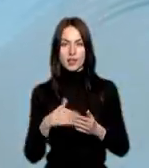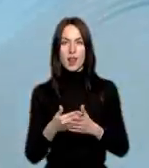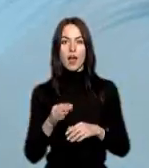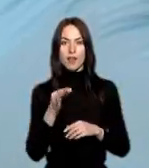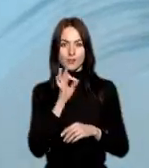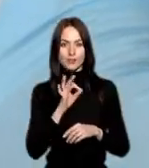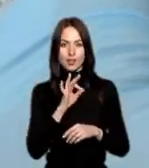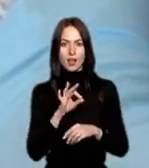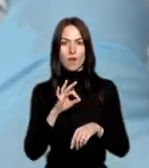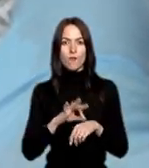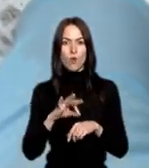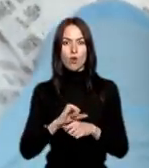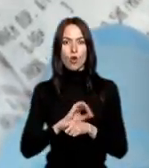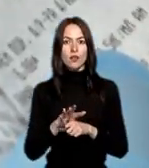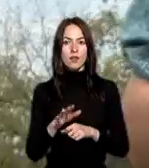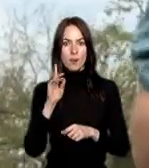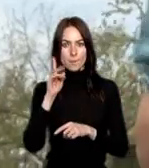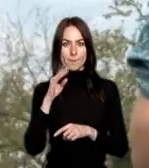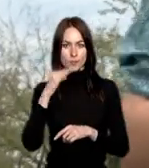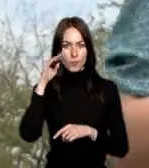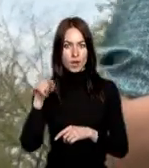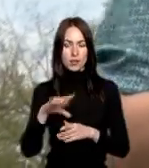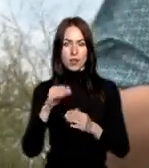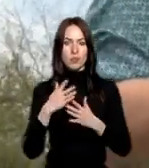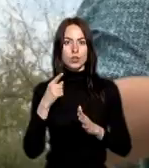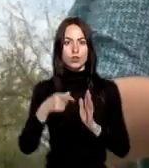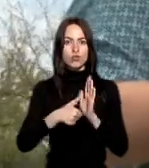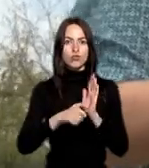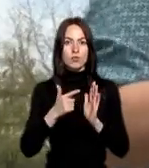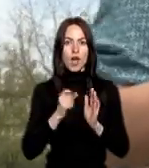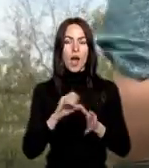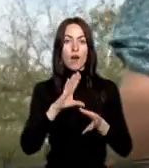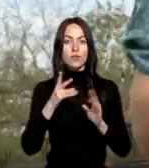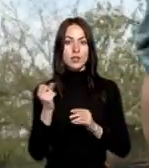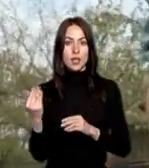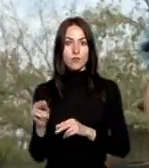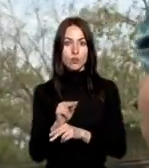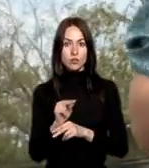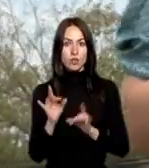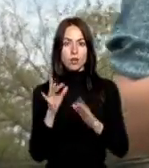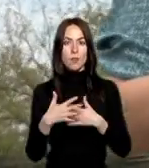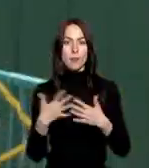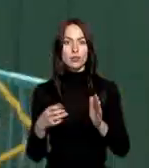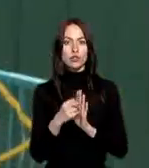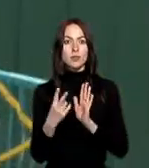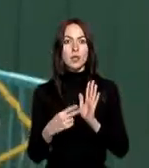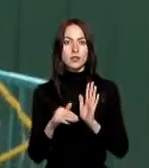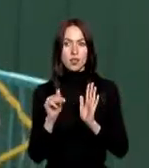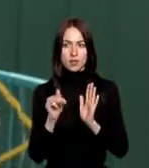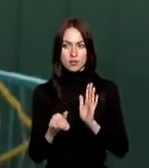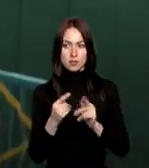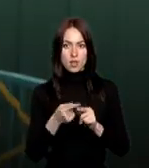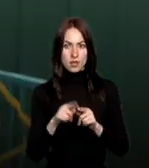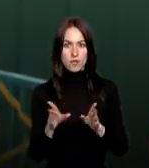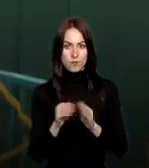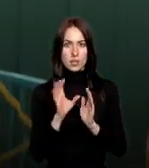На цьому понад 1600 гривень. Всього на лікування родичі хворого витратили більше 17 тисяч. Це з